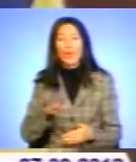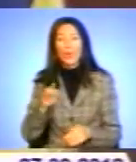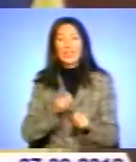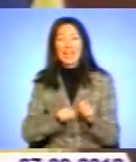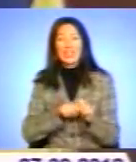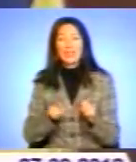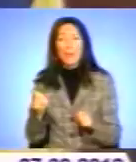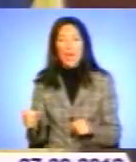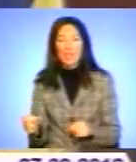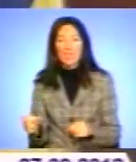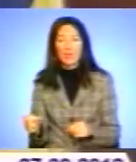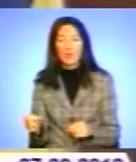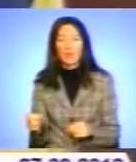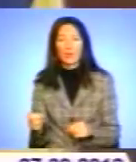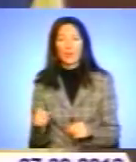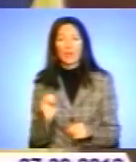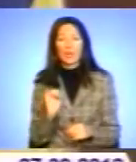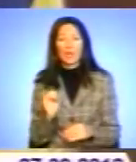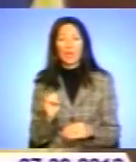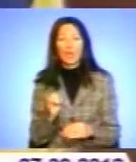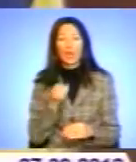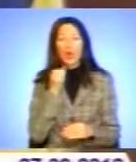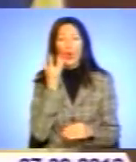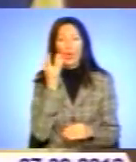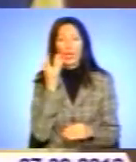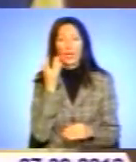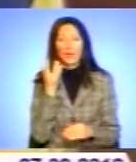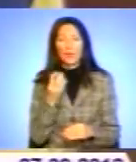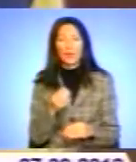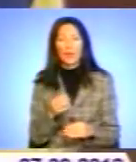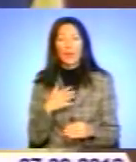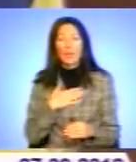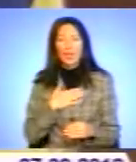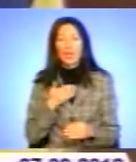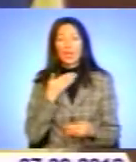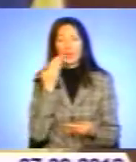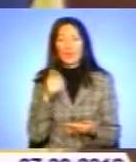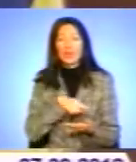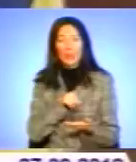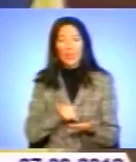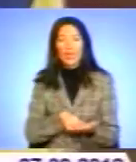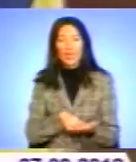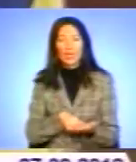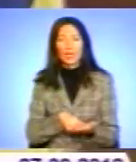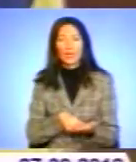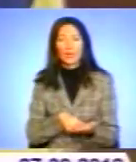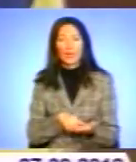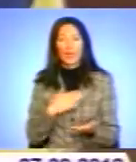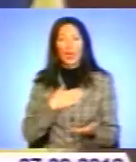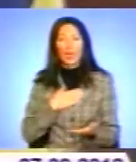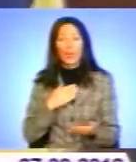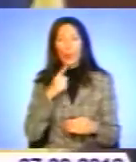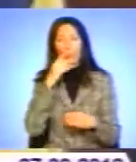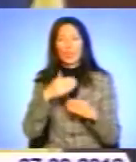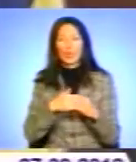експертів. І коли мені задавали це питання, ну, в моєму